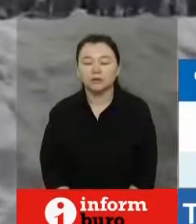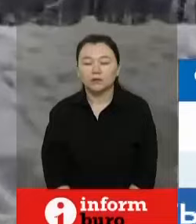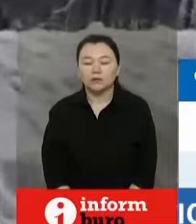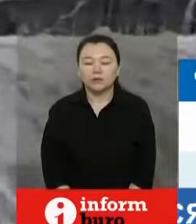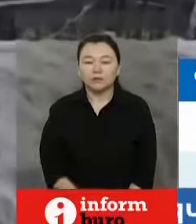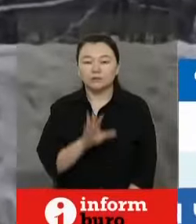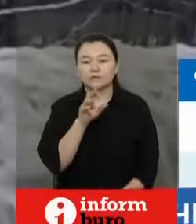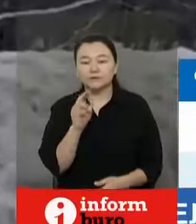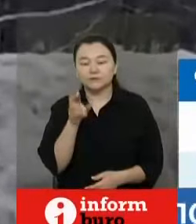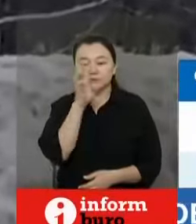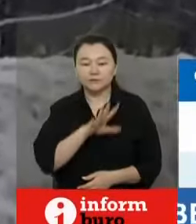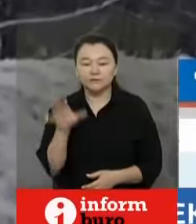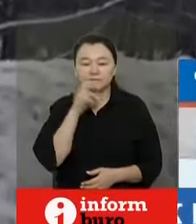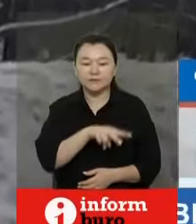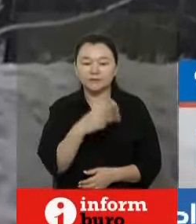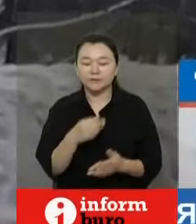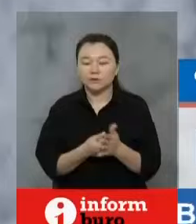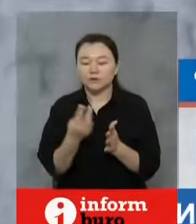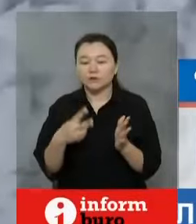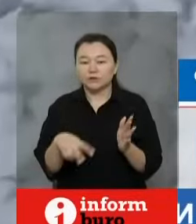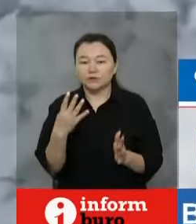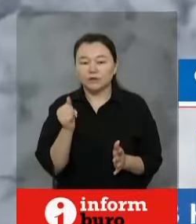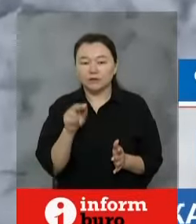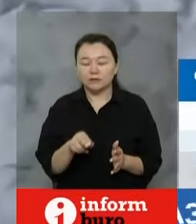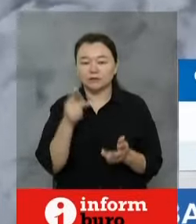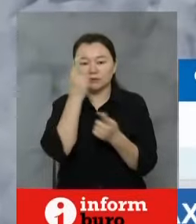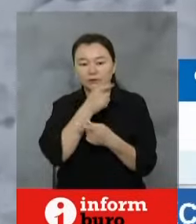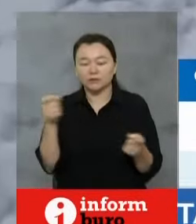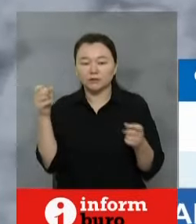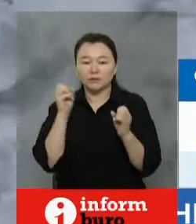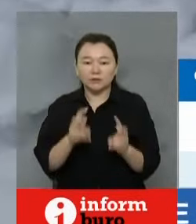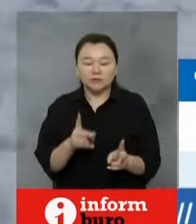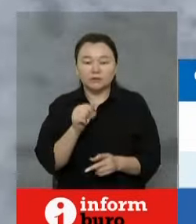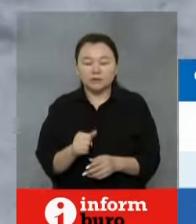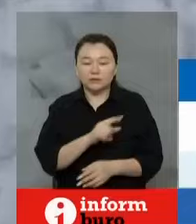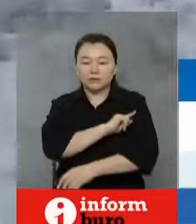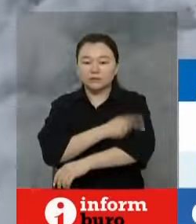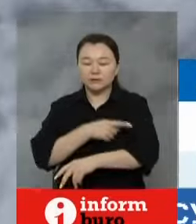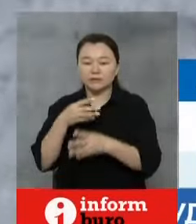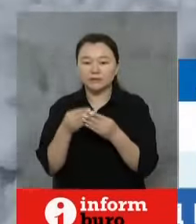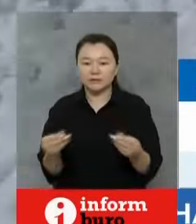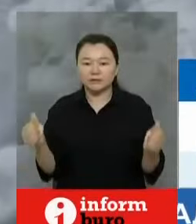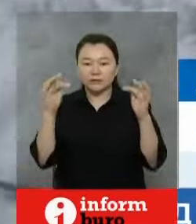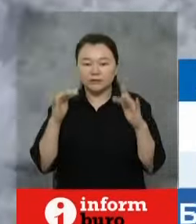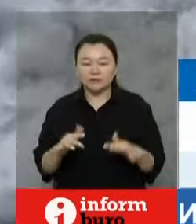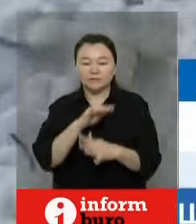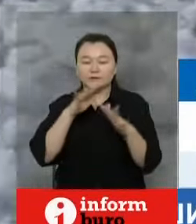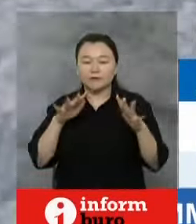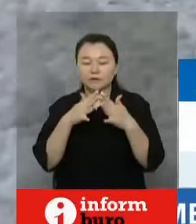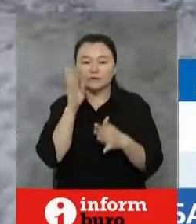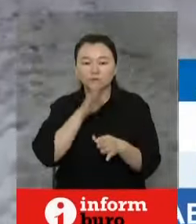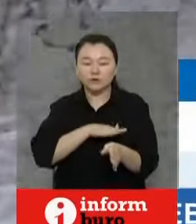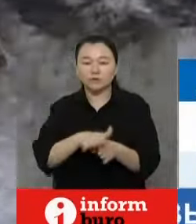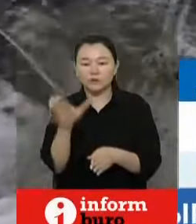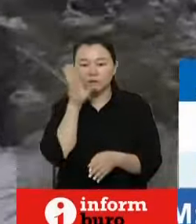востоке страны с 23 по 26 апреля объявили штормовое предупреждение из-за интенсивного снеготаяния в горах. Вода может